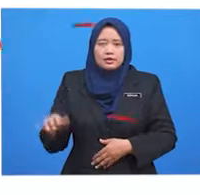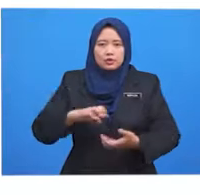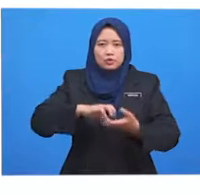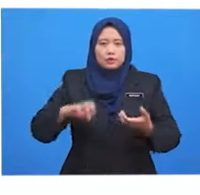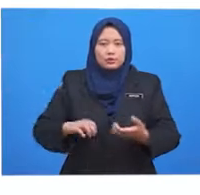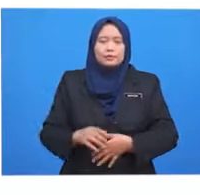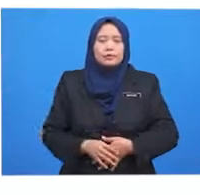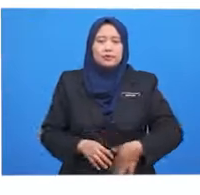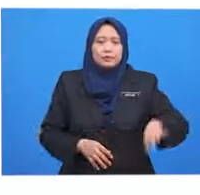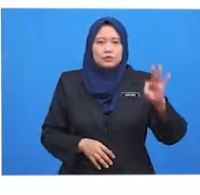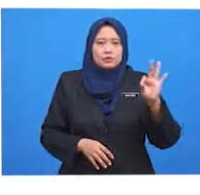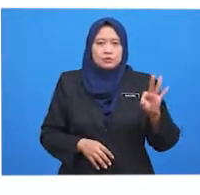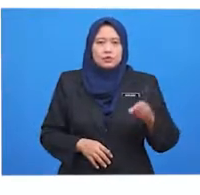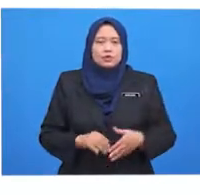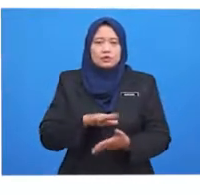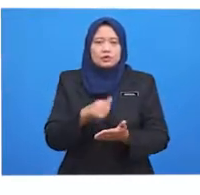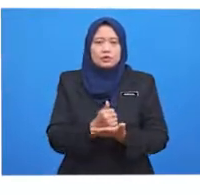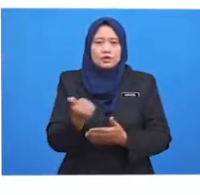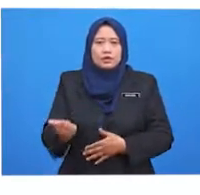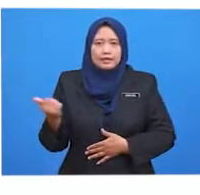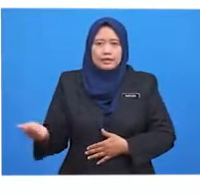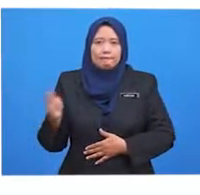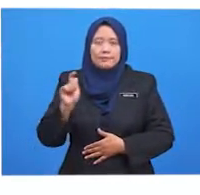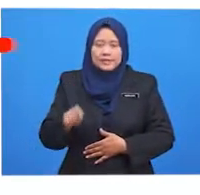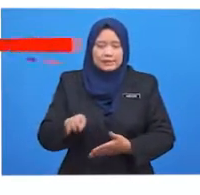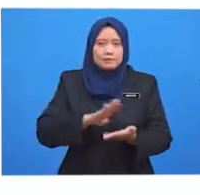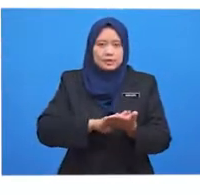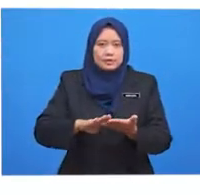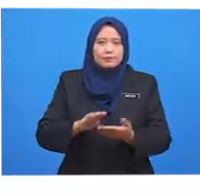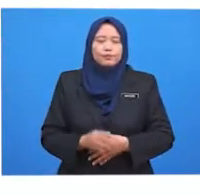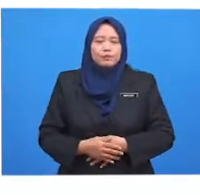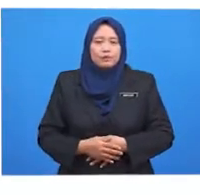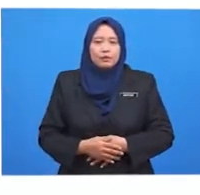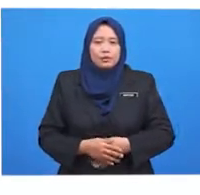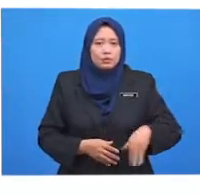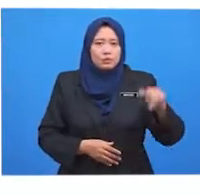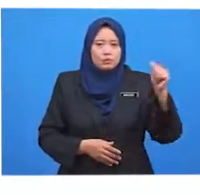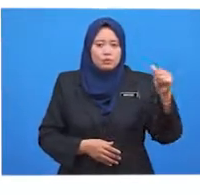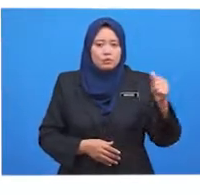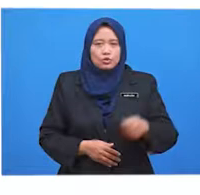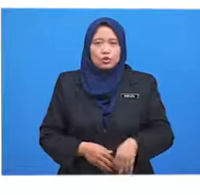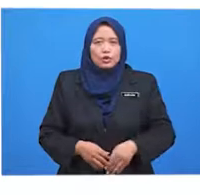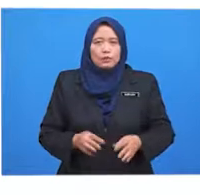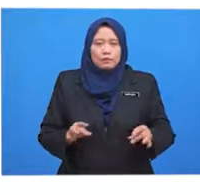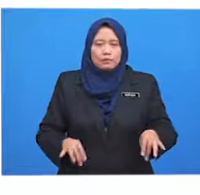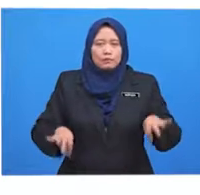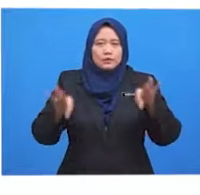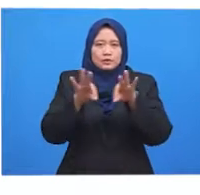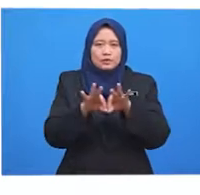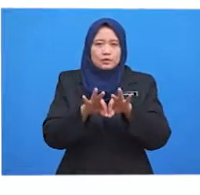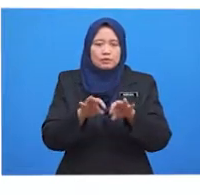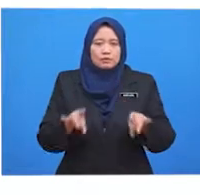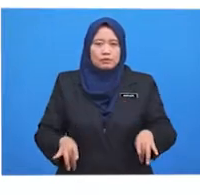9. Semua alat yang digunakan mestilah bersih. 10. Pastikan wayar